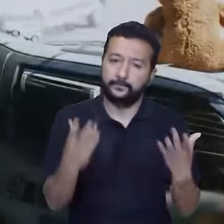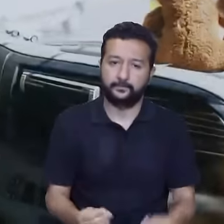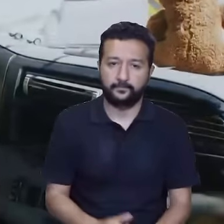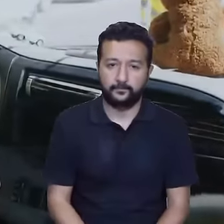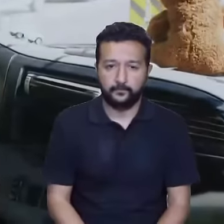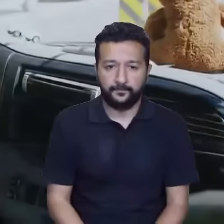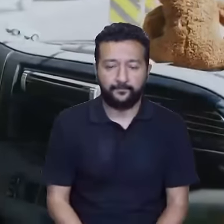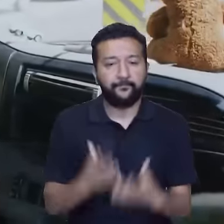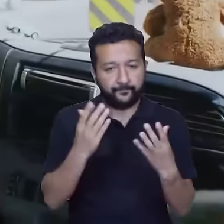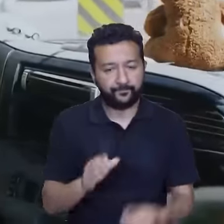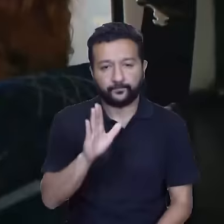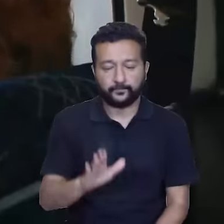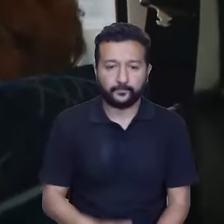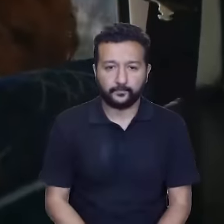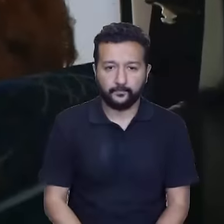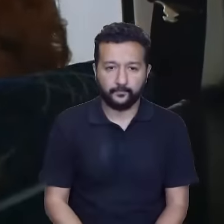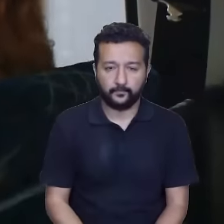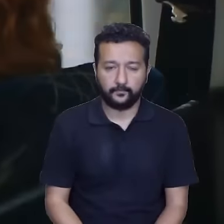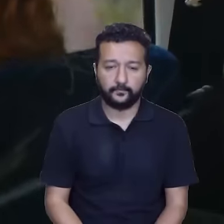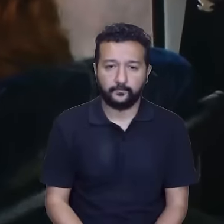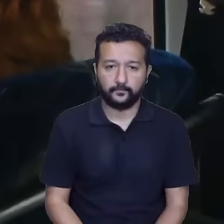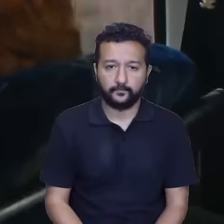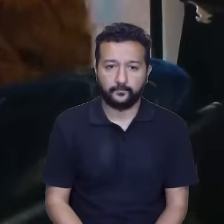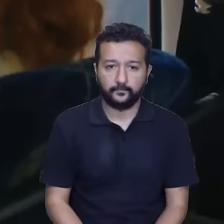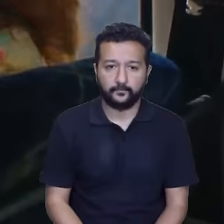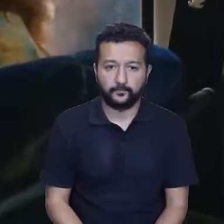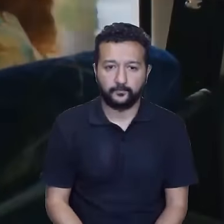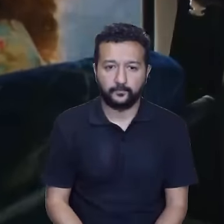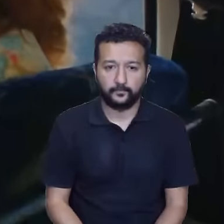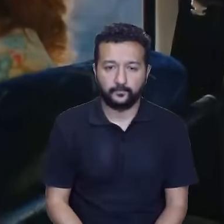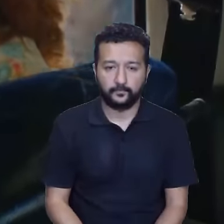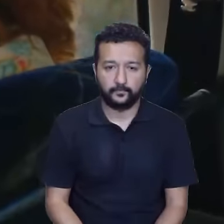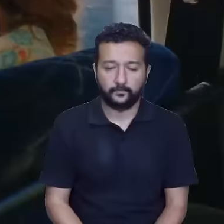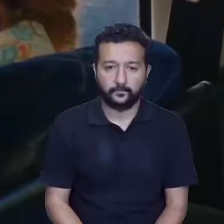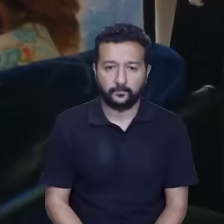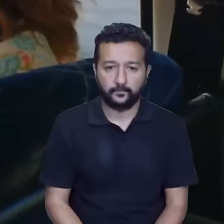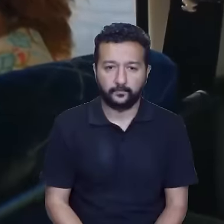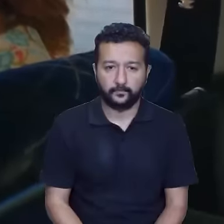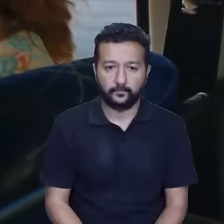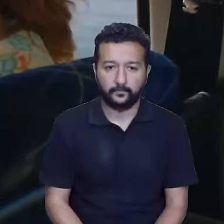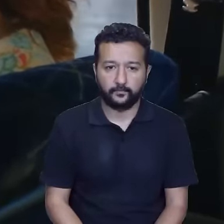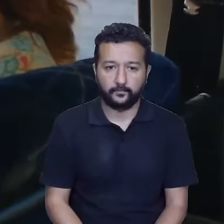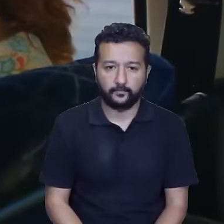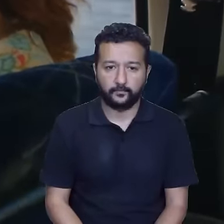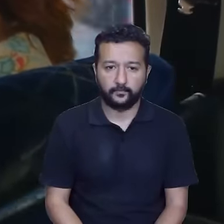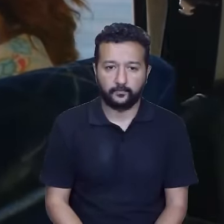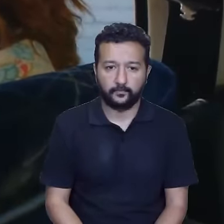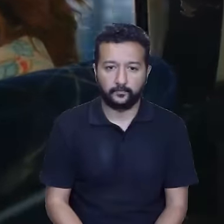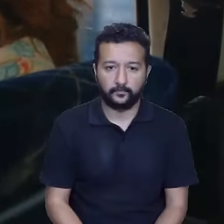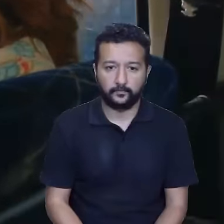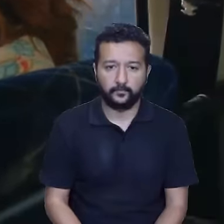atarsın. Ol. Ayşe'nin telefonu. Ceketinin cebinden çıkardığı sol alt kutucukta Şener.